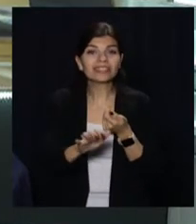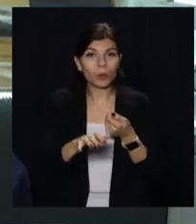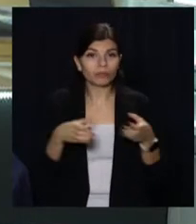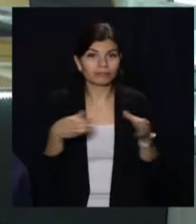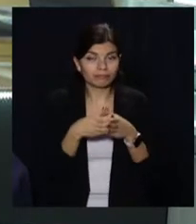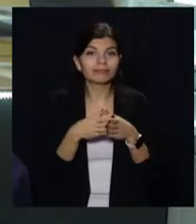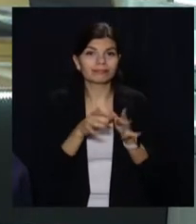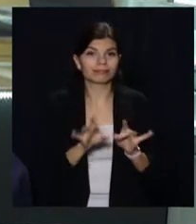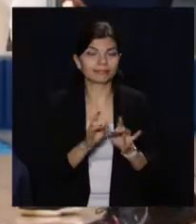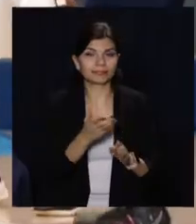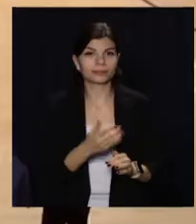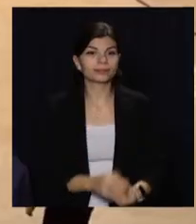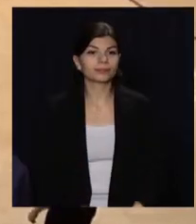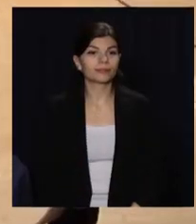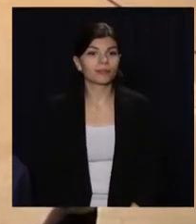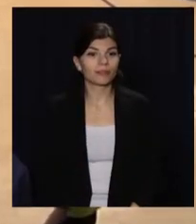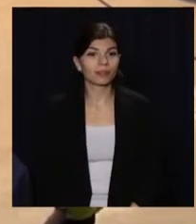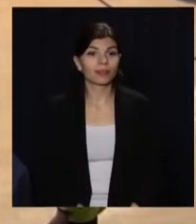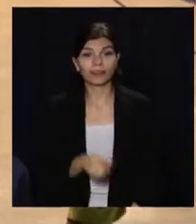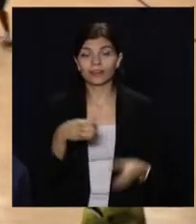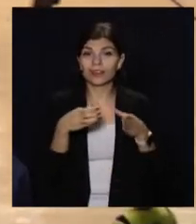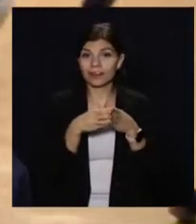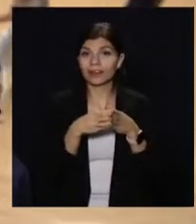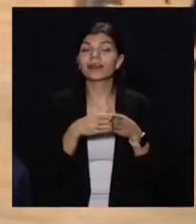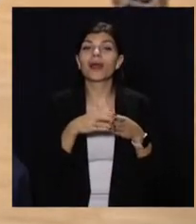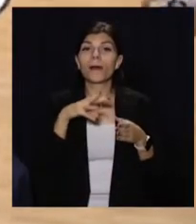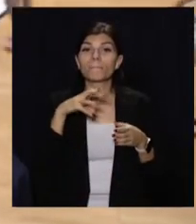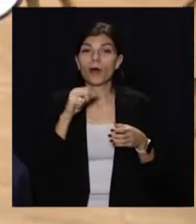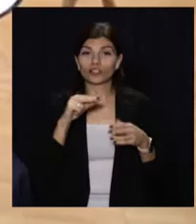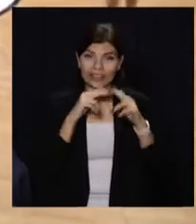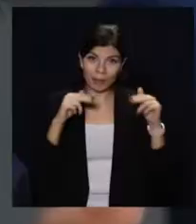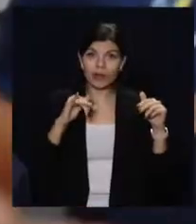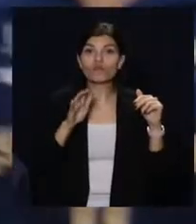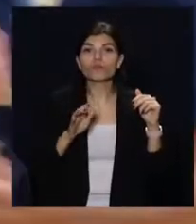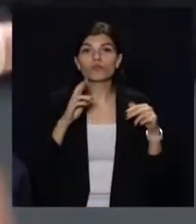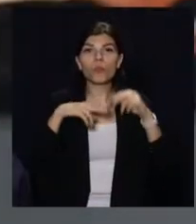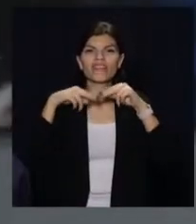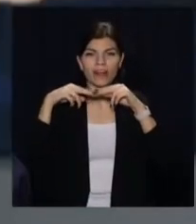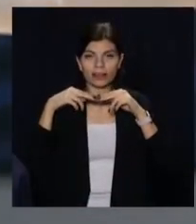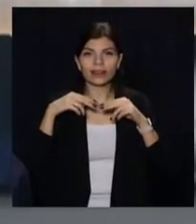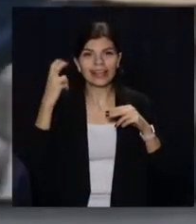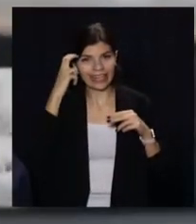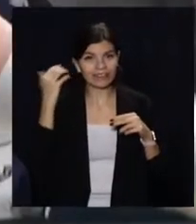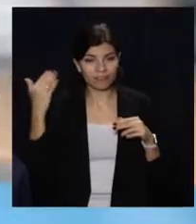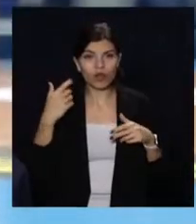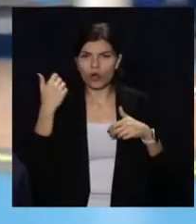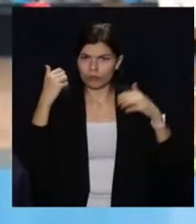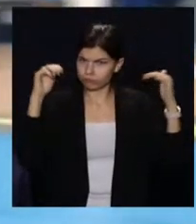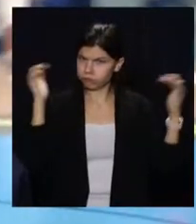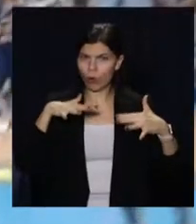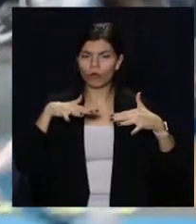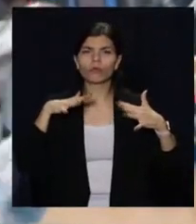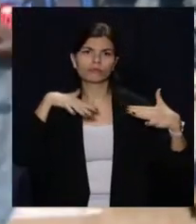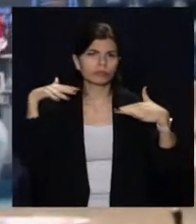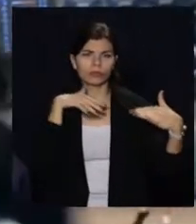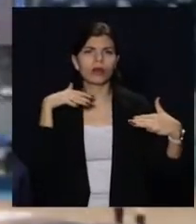далі в сюжеті. Матч Дніпра і будівельника з перших хвилин відзначався безкомпромісною жорсткою боротьбою. Не